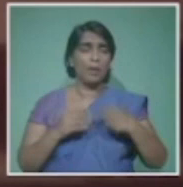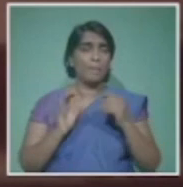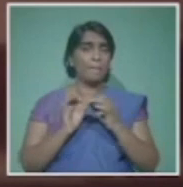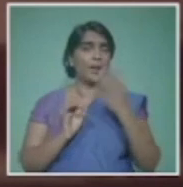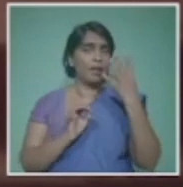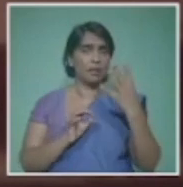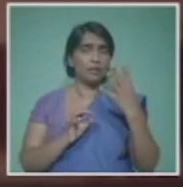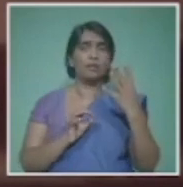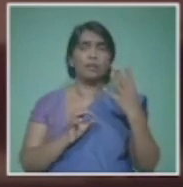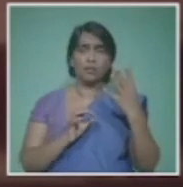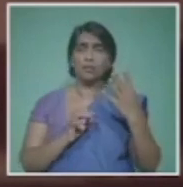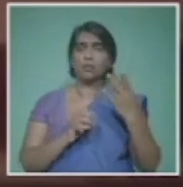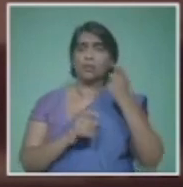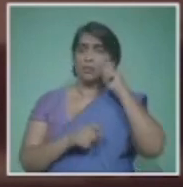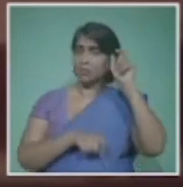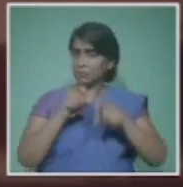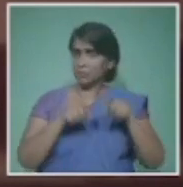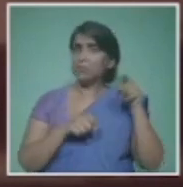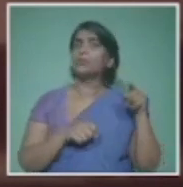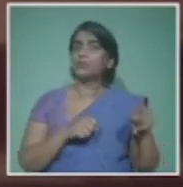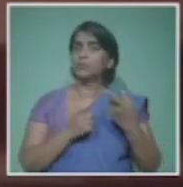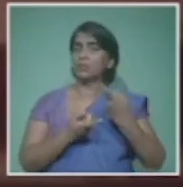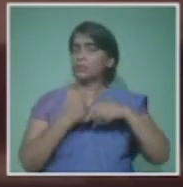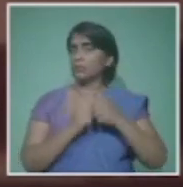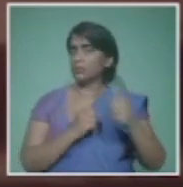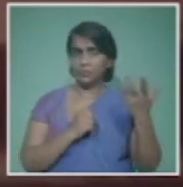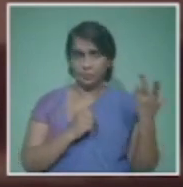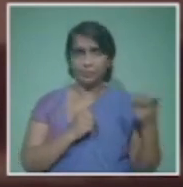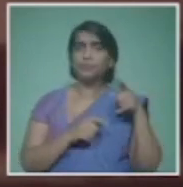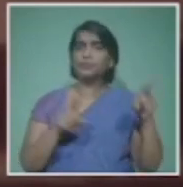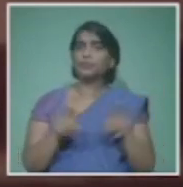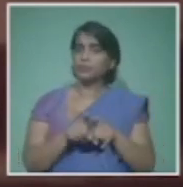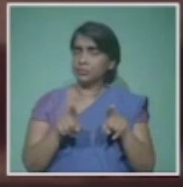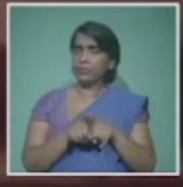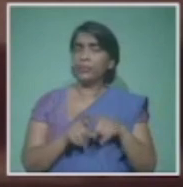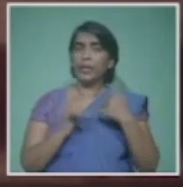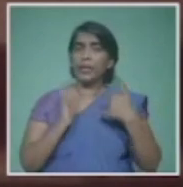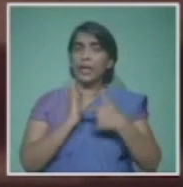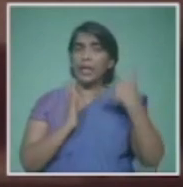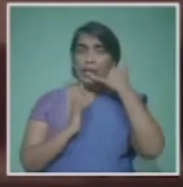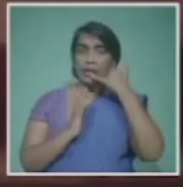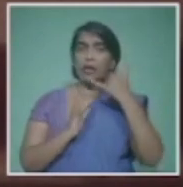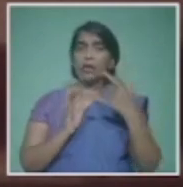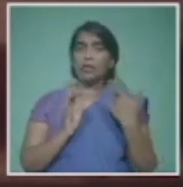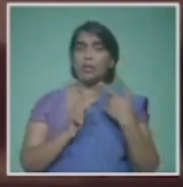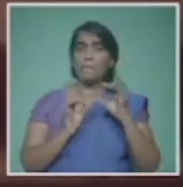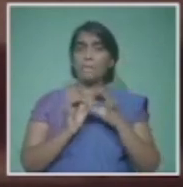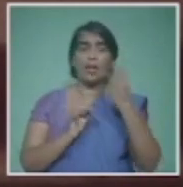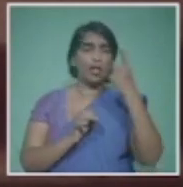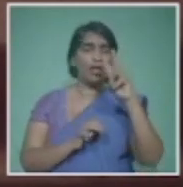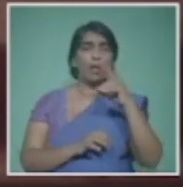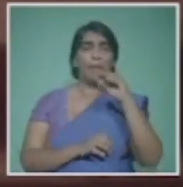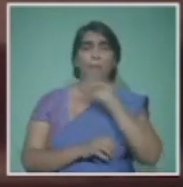ඒවා මහජනයා සතු කර ඒවා ප්‍රතිව්‍යුහගත කරන්නේ නැහැ. ඊළඟට අපි කියනවා ටෙලිකොම් එකෙන් බිලියන 12ක් ලාභයිලු.